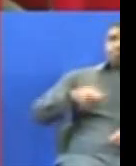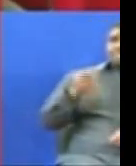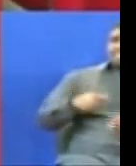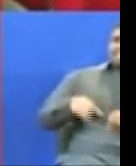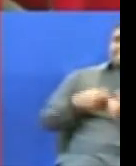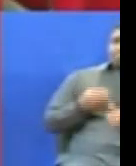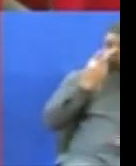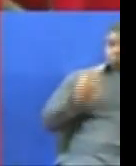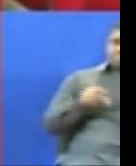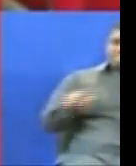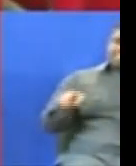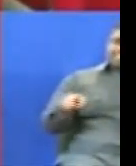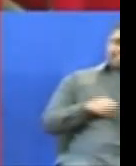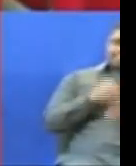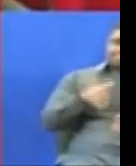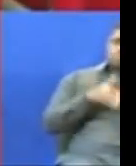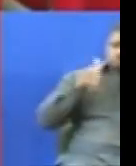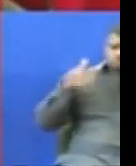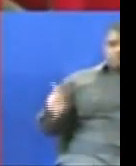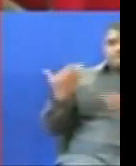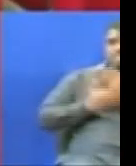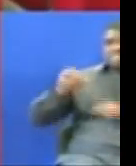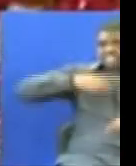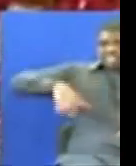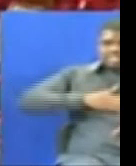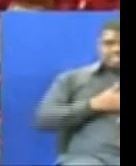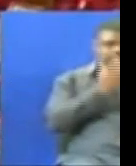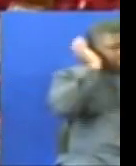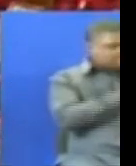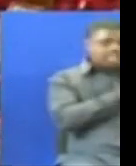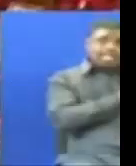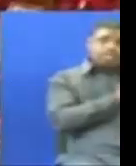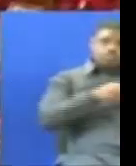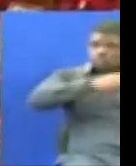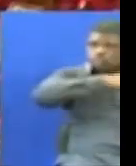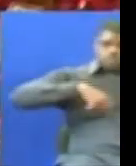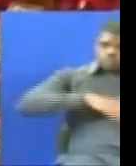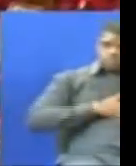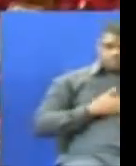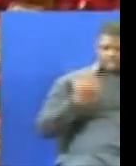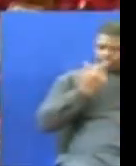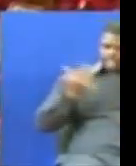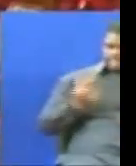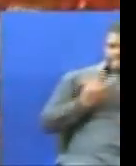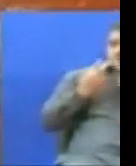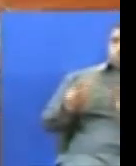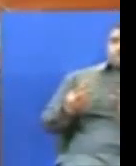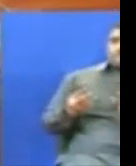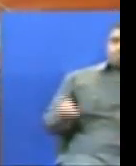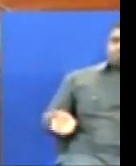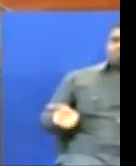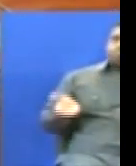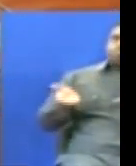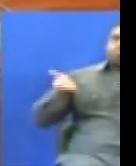muone na hili ambalo litakuwa na manufaa makubwa kwa nchi hii. Dhamira yetu ni kuona kwamba Tanzania inakuwa kweli